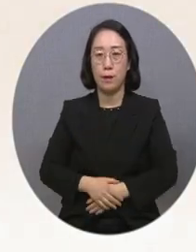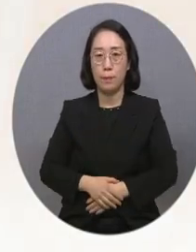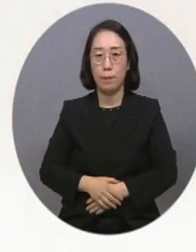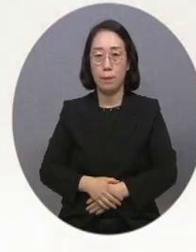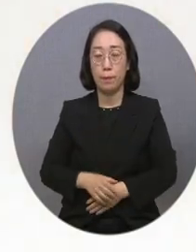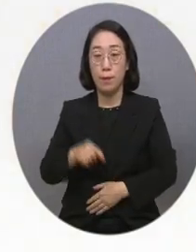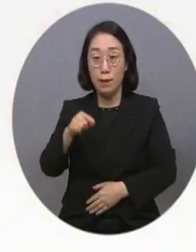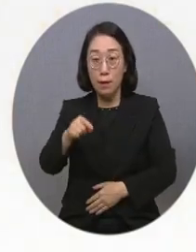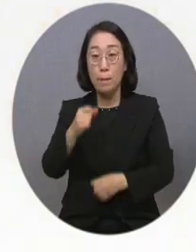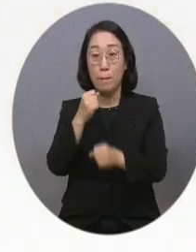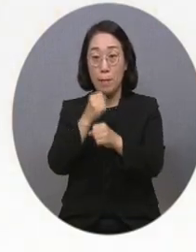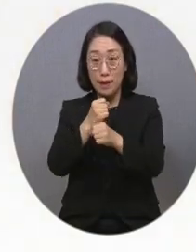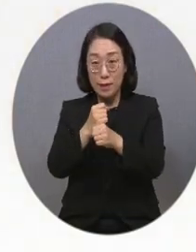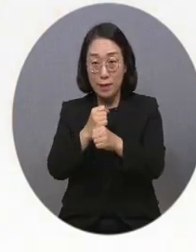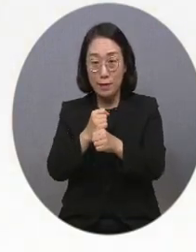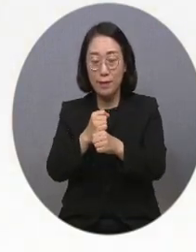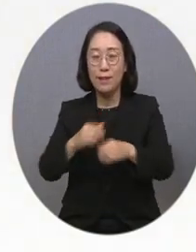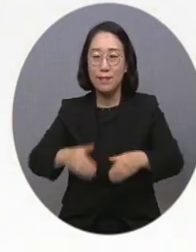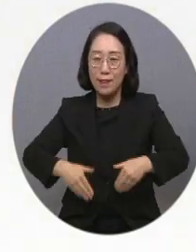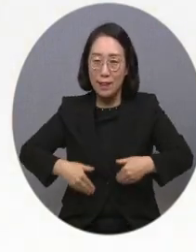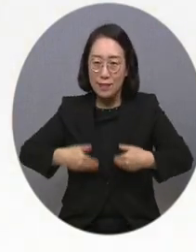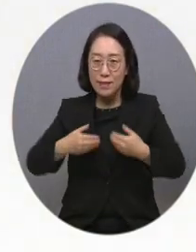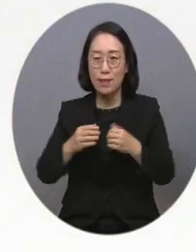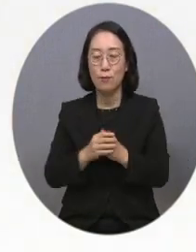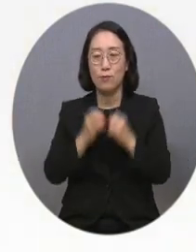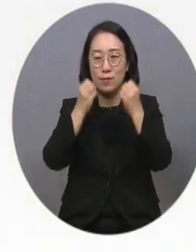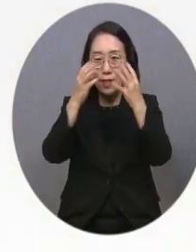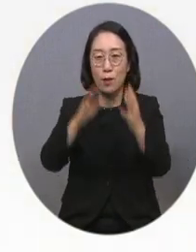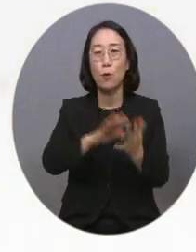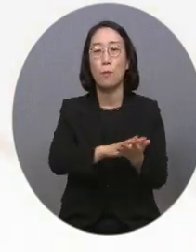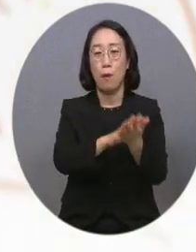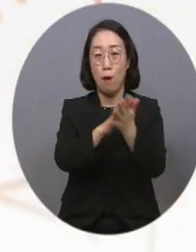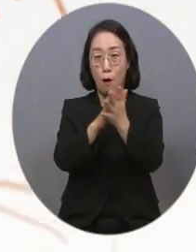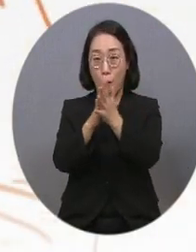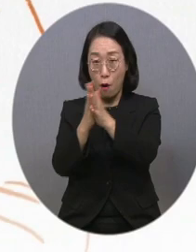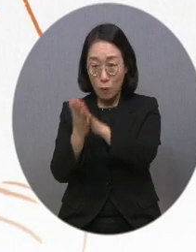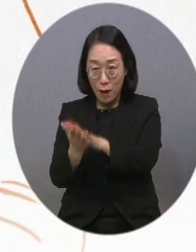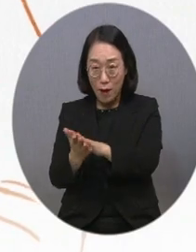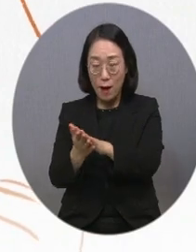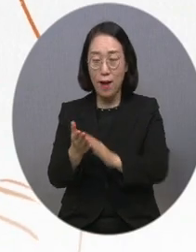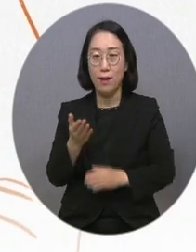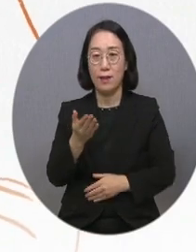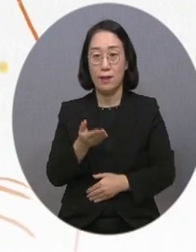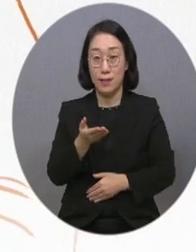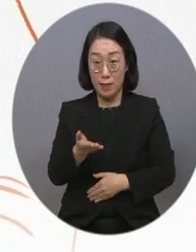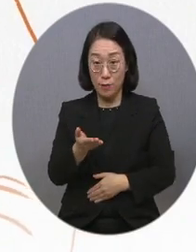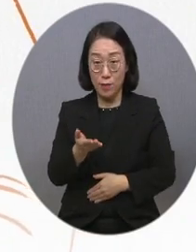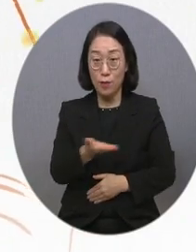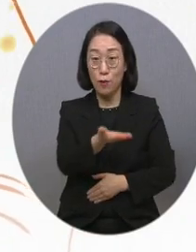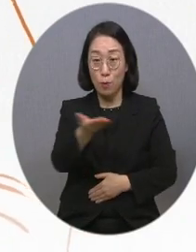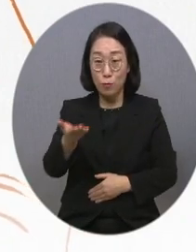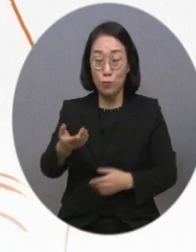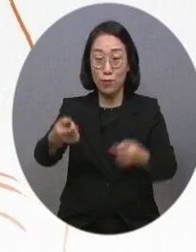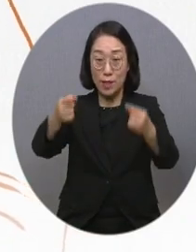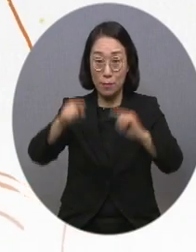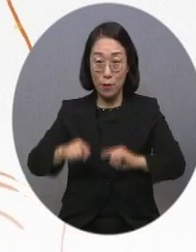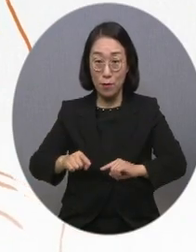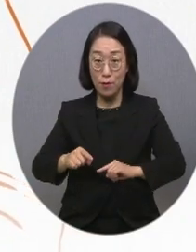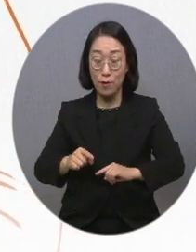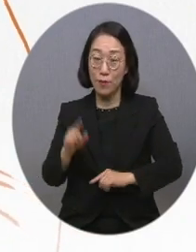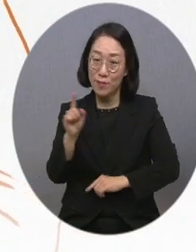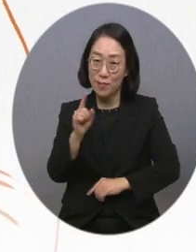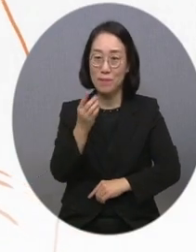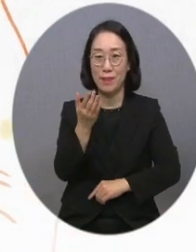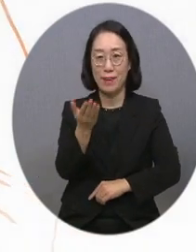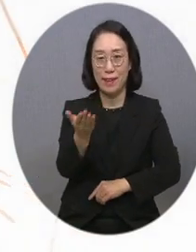사랑의 열매가 만드는 따뜻하고 새로운 변화, 이 변화에 함께하지 않으시겠습니까?